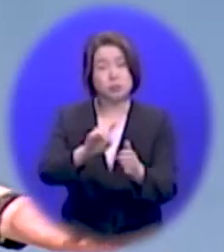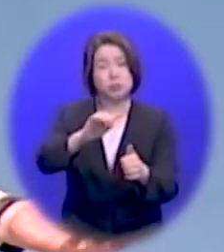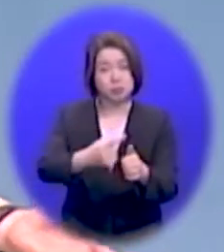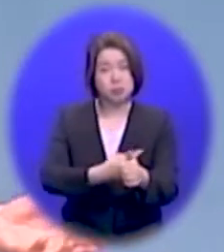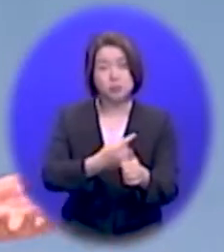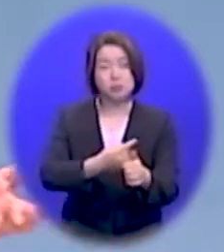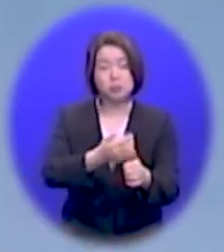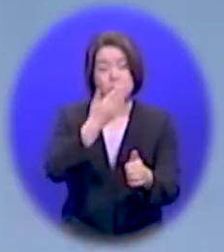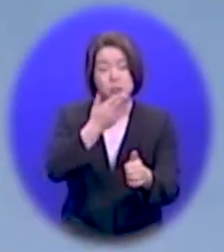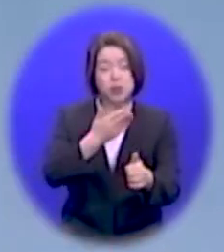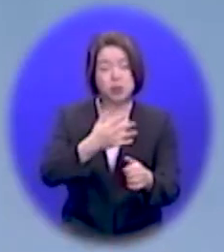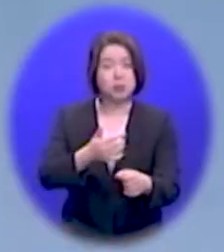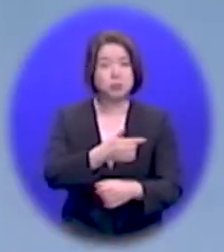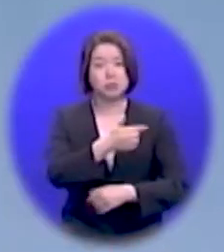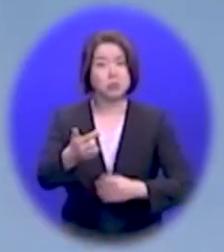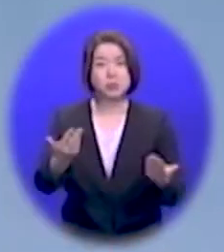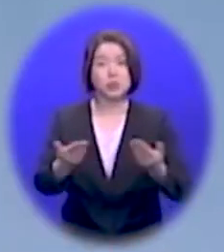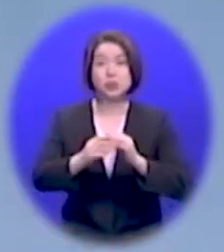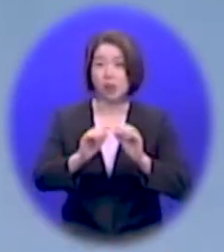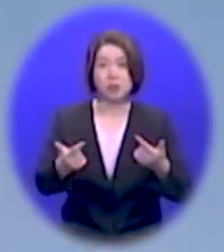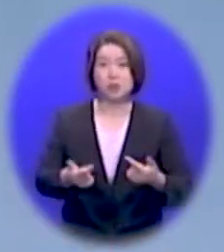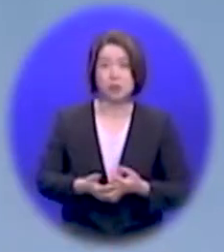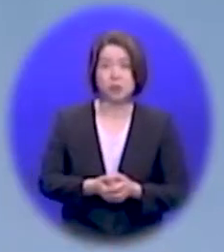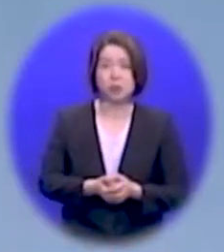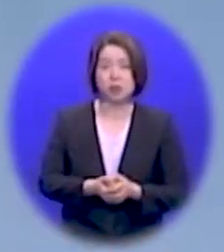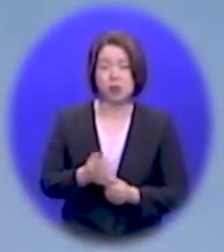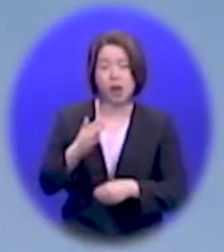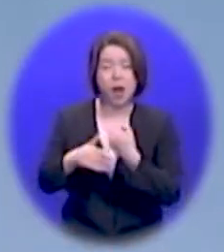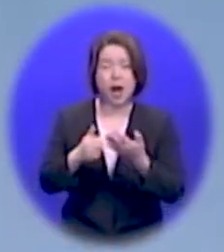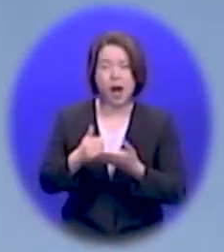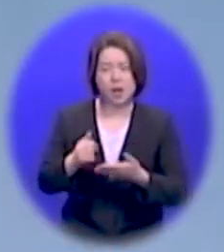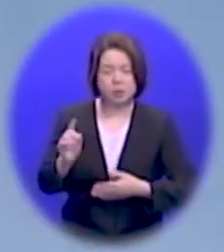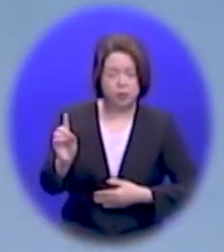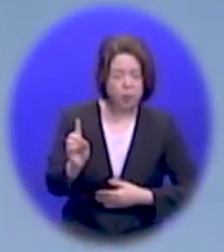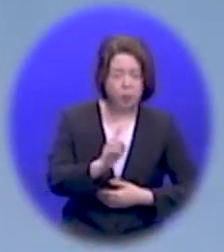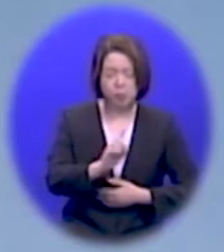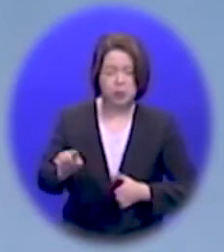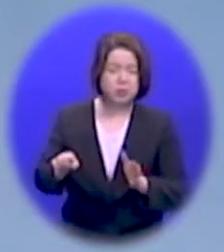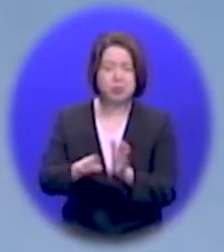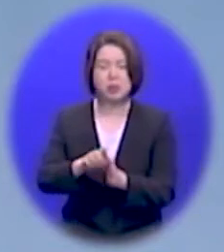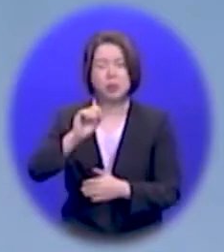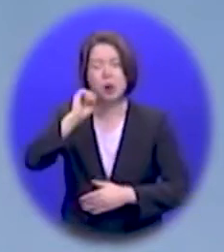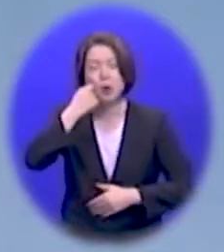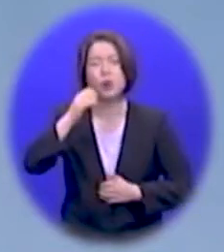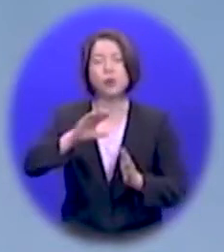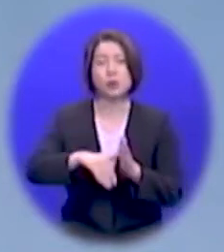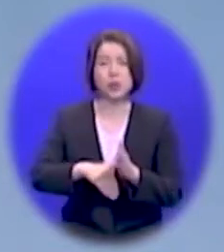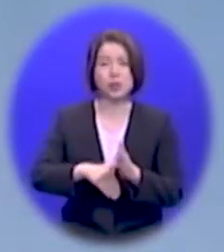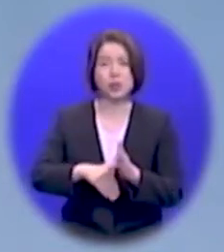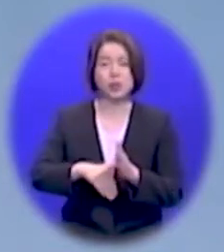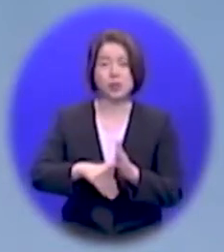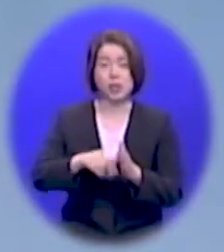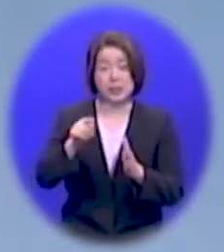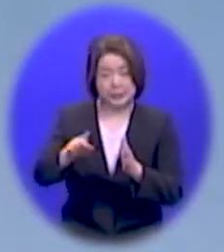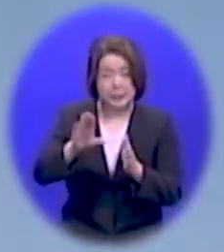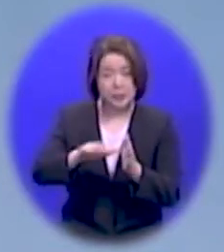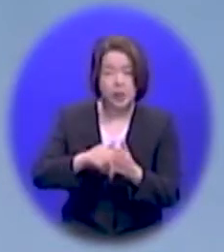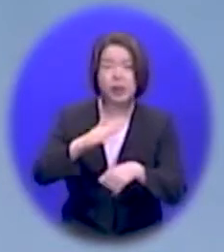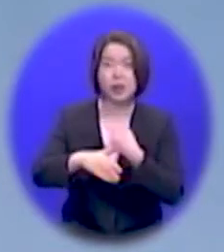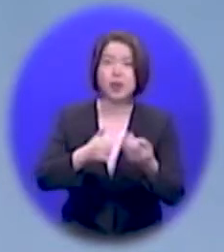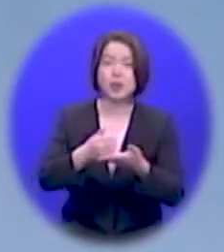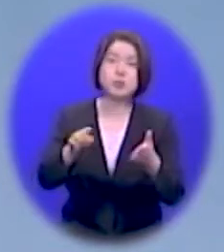도대체 대단한 것이겠습니까 하나님이 도무지 믿어지지 않는데 하나님을 믿게 되는 것이